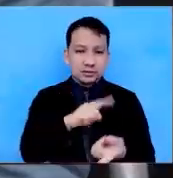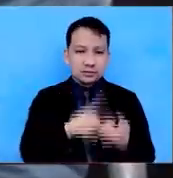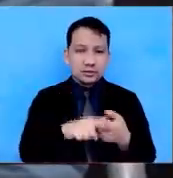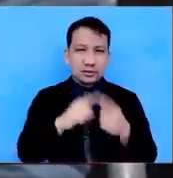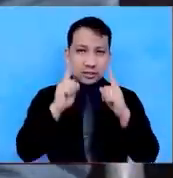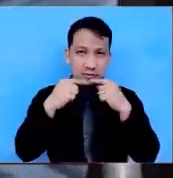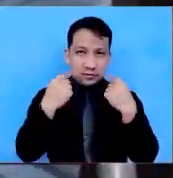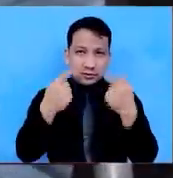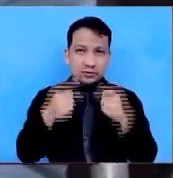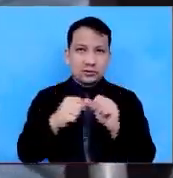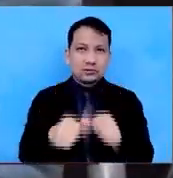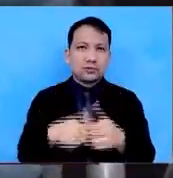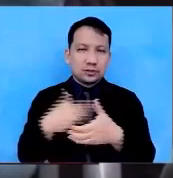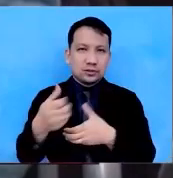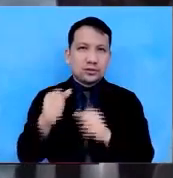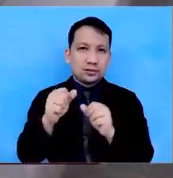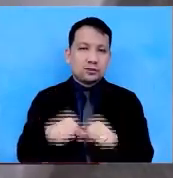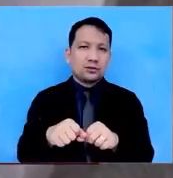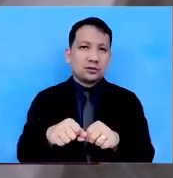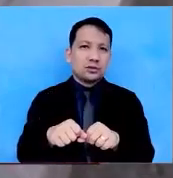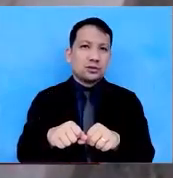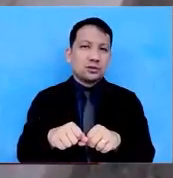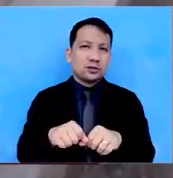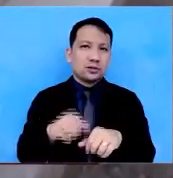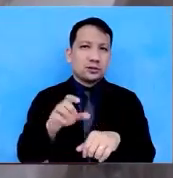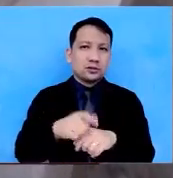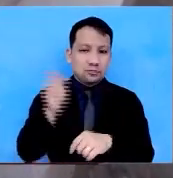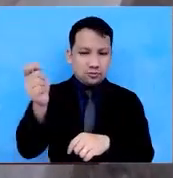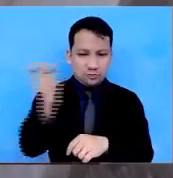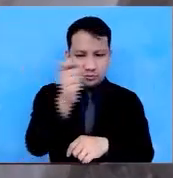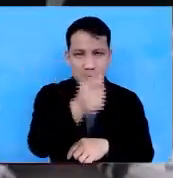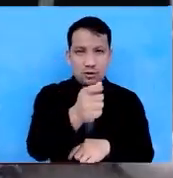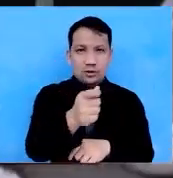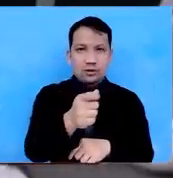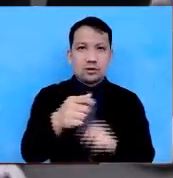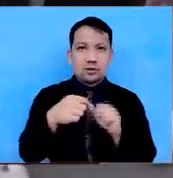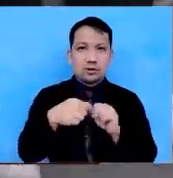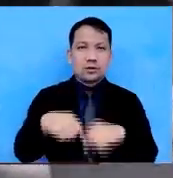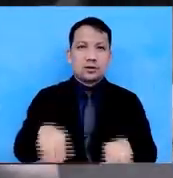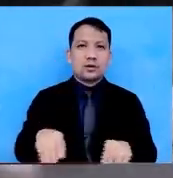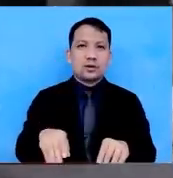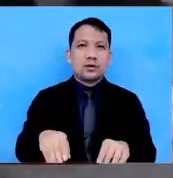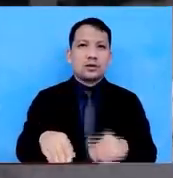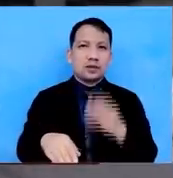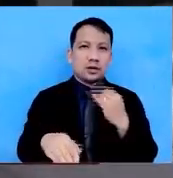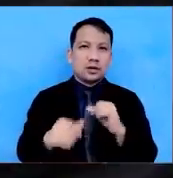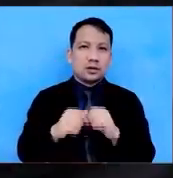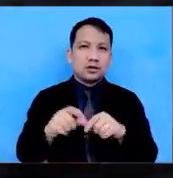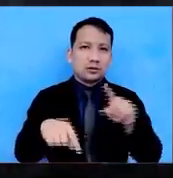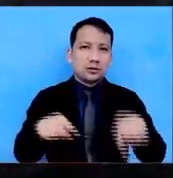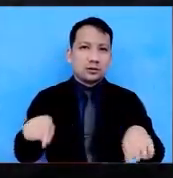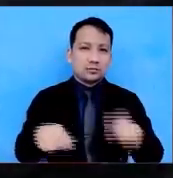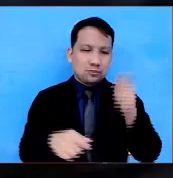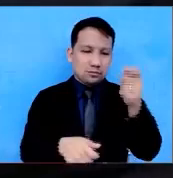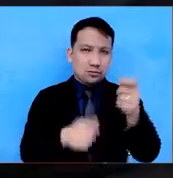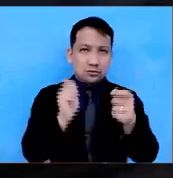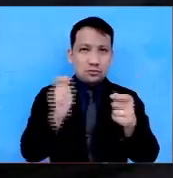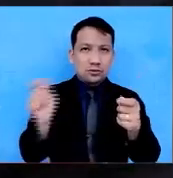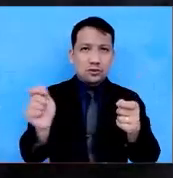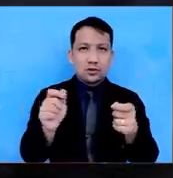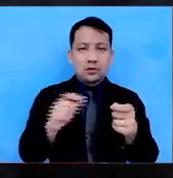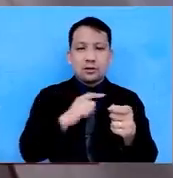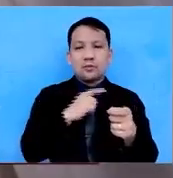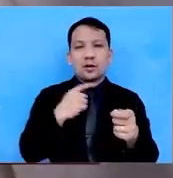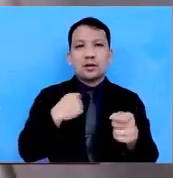hayop sa labas ng simbahan sa Spain. Nakaporma pa nga ang ilang doggy. Isa-isa lang binasbasa ni Father Angel